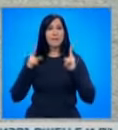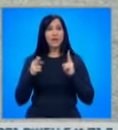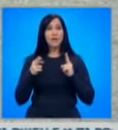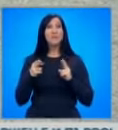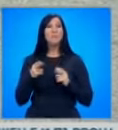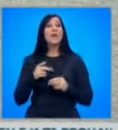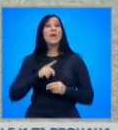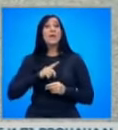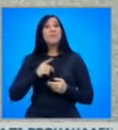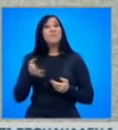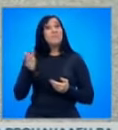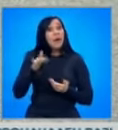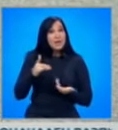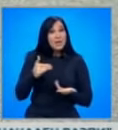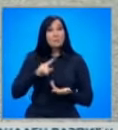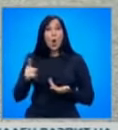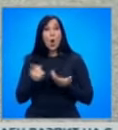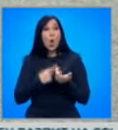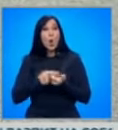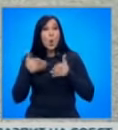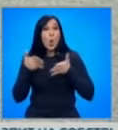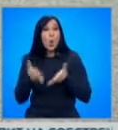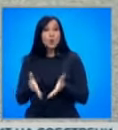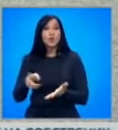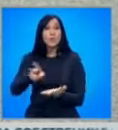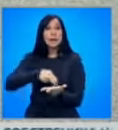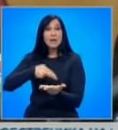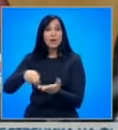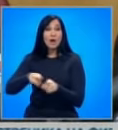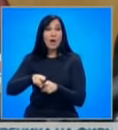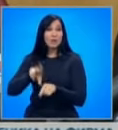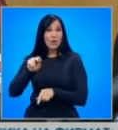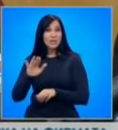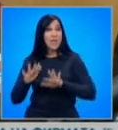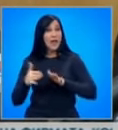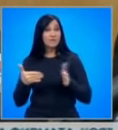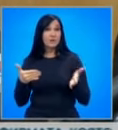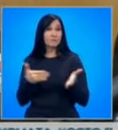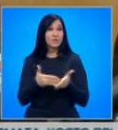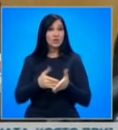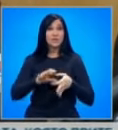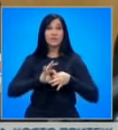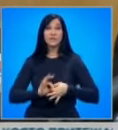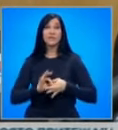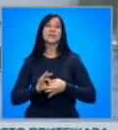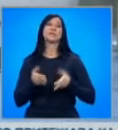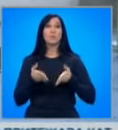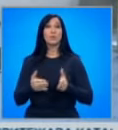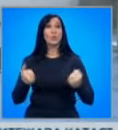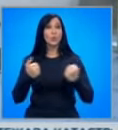дали и доколко лошата маркировка, както вие се изразихте, е в някаква причина връзка с настъпилото пътно